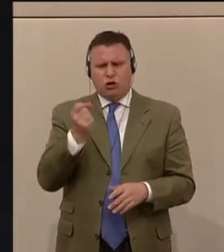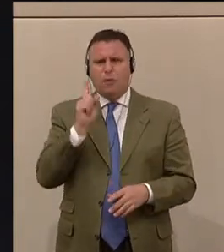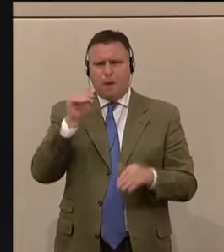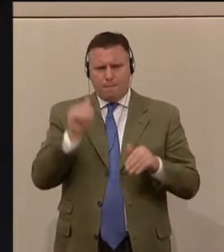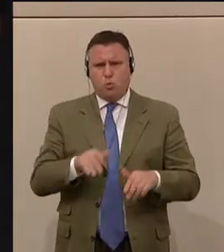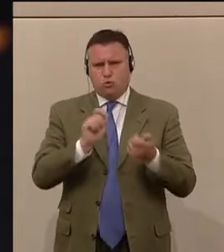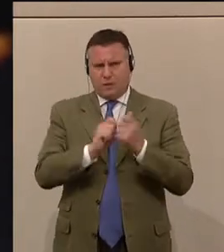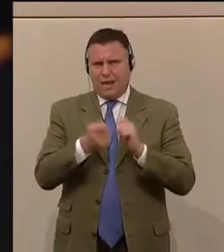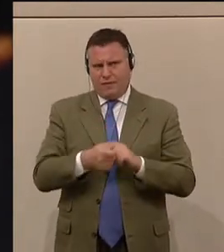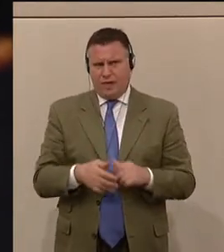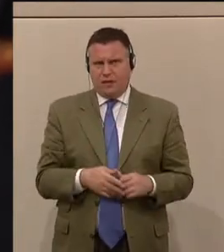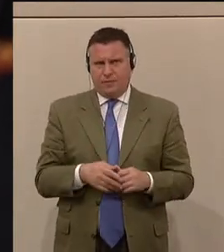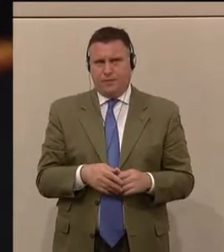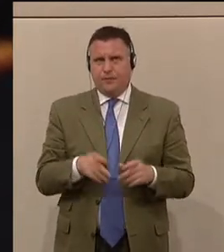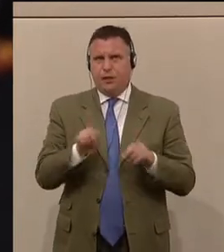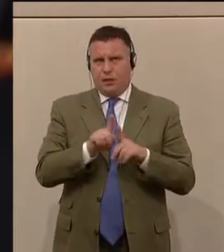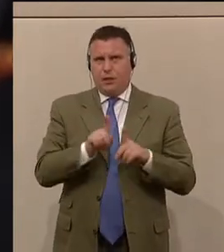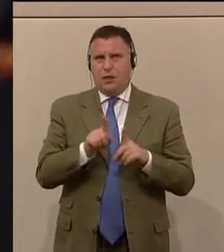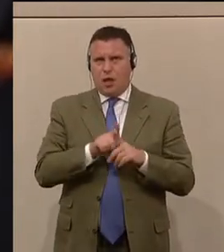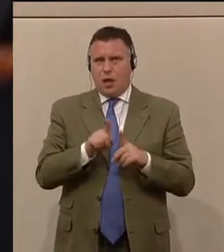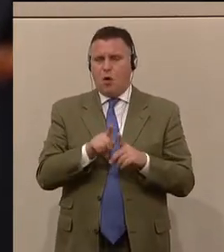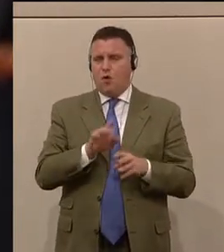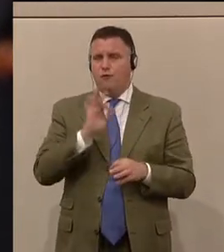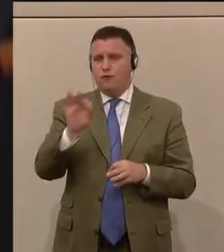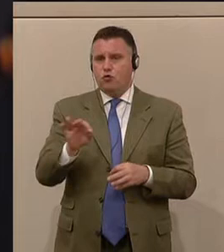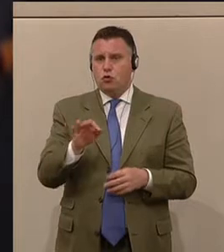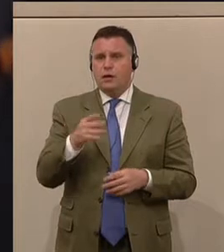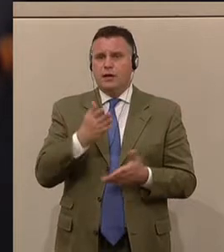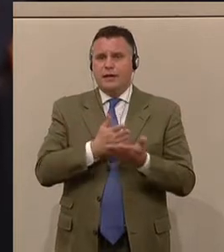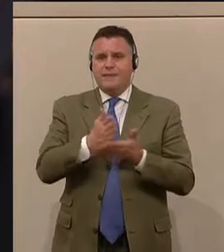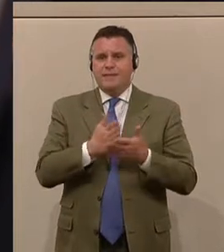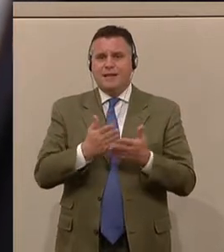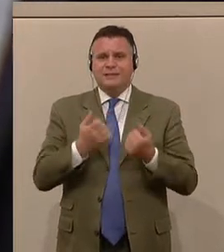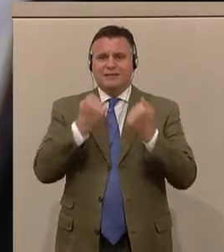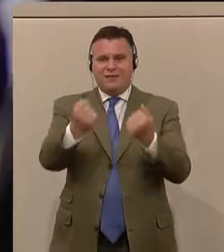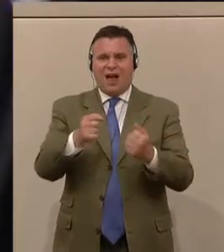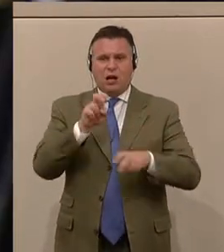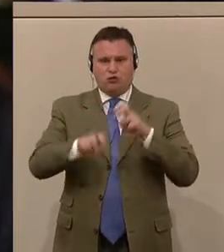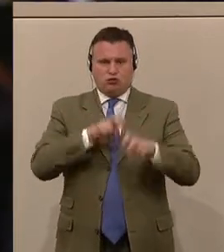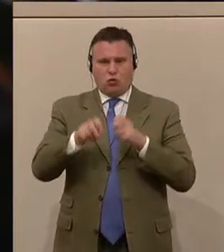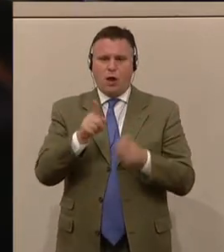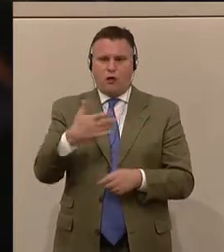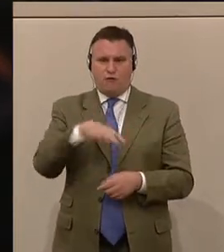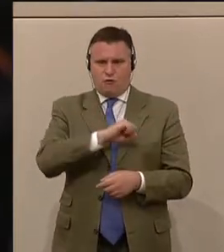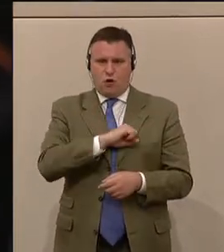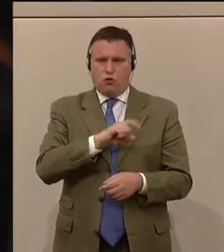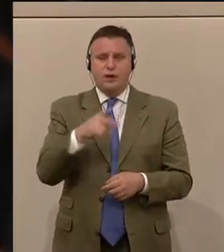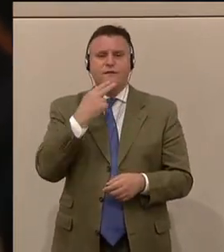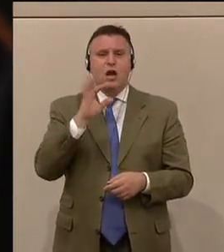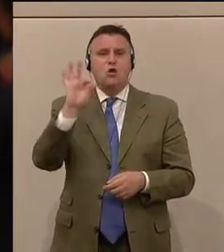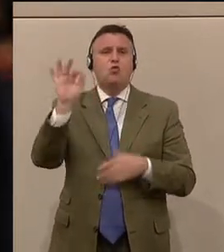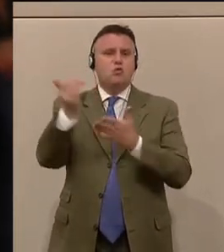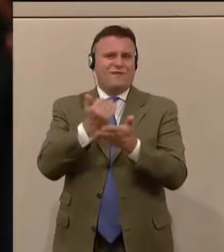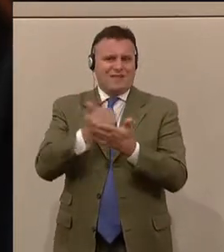es ändern. Oder die völlig unnötige Begünstigung für die Dienstwagenbesteuerung. Das ist ein Privileg für Besserverdienende,